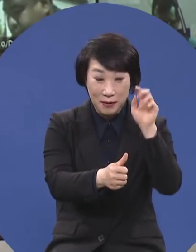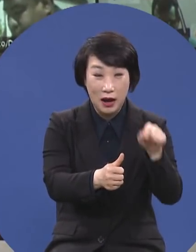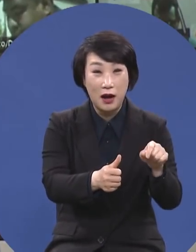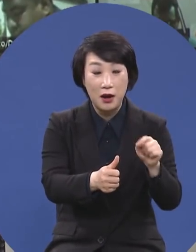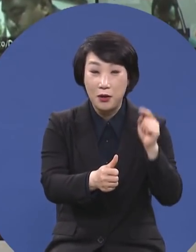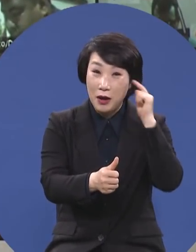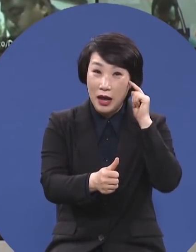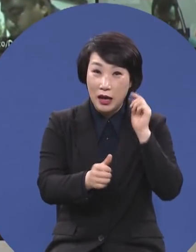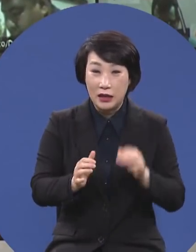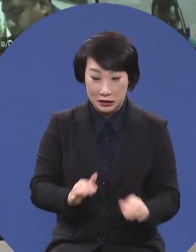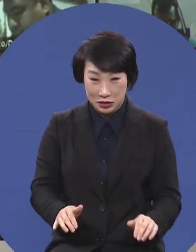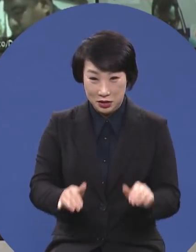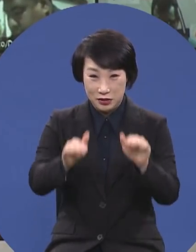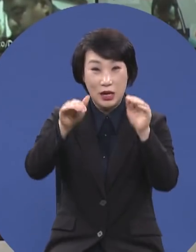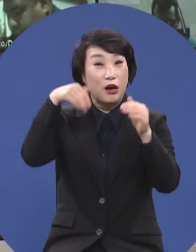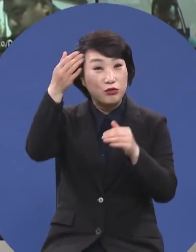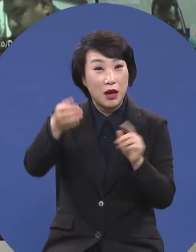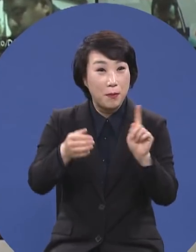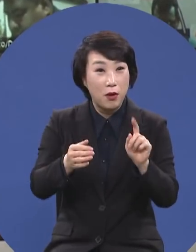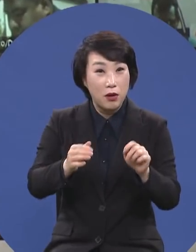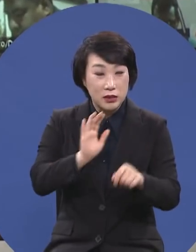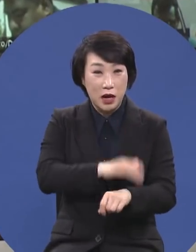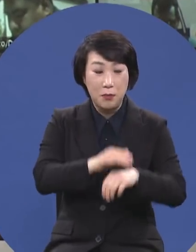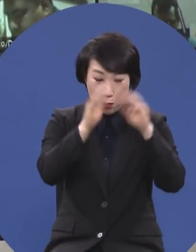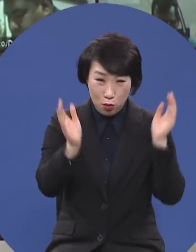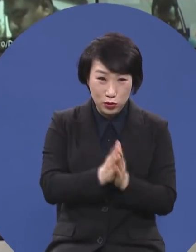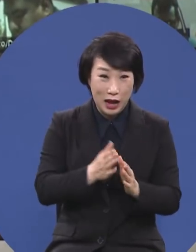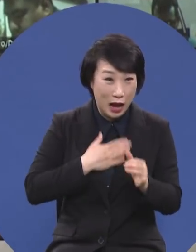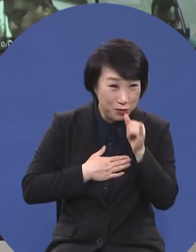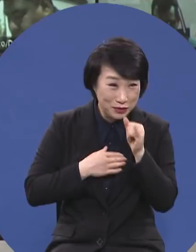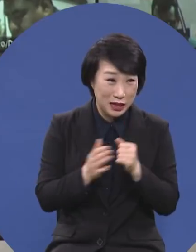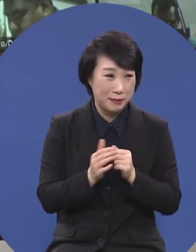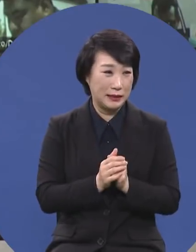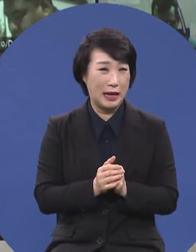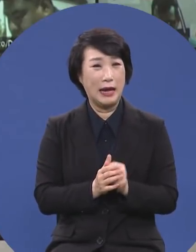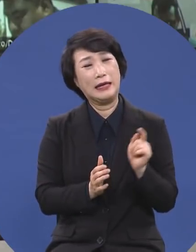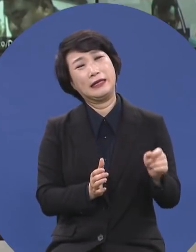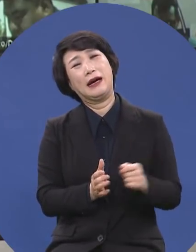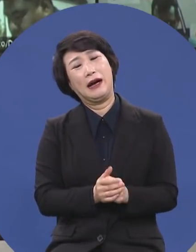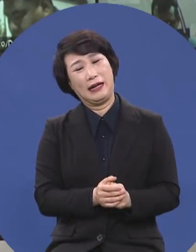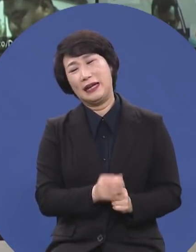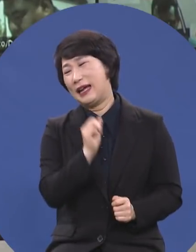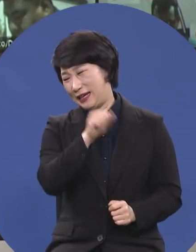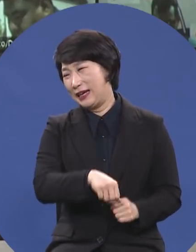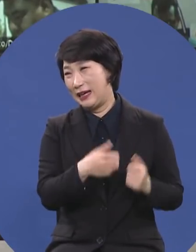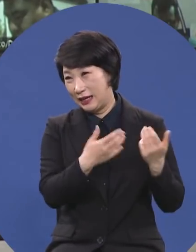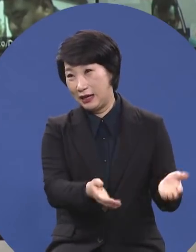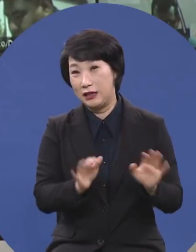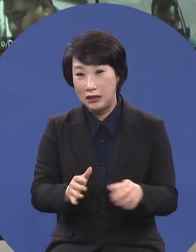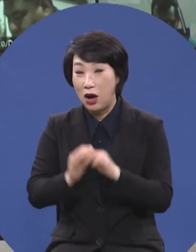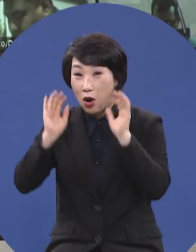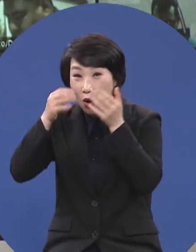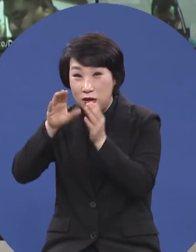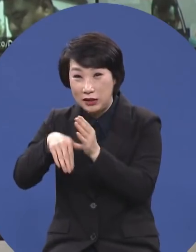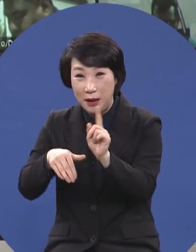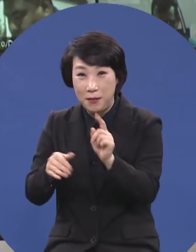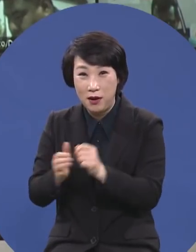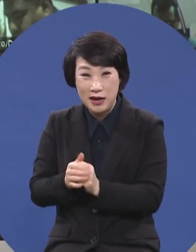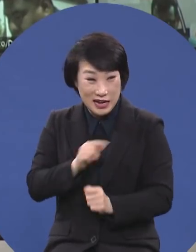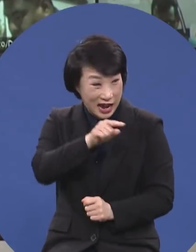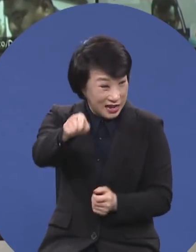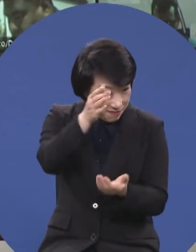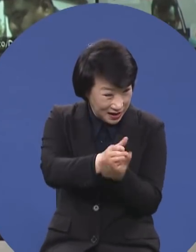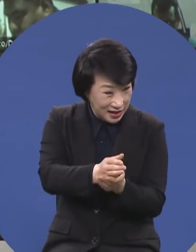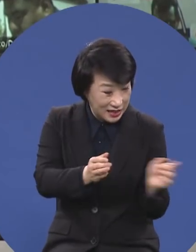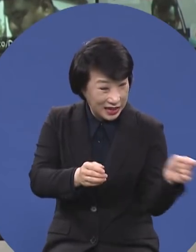다음에는 다 잘못을 알고 그리고 그랬으니까 그런가 보다 한데, 어린애는 가지 말았는데